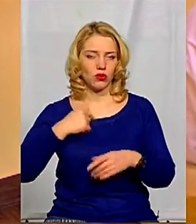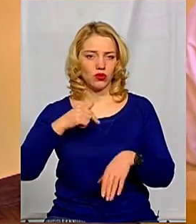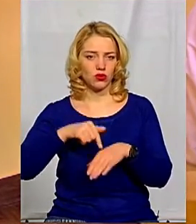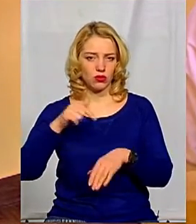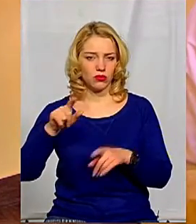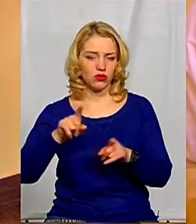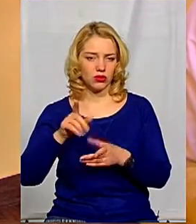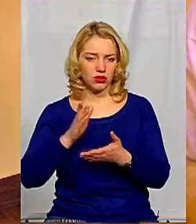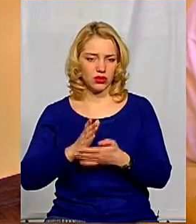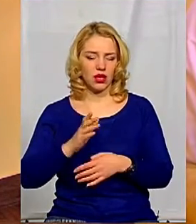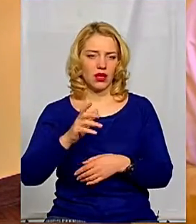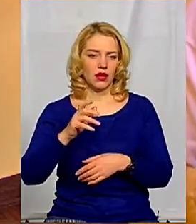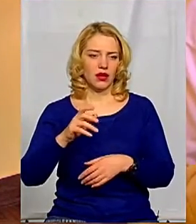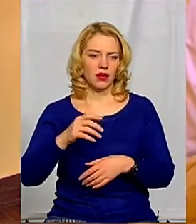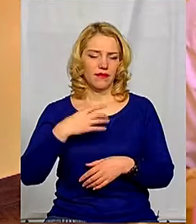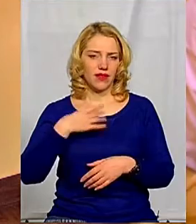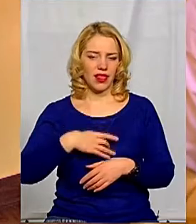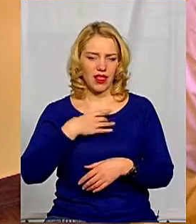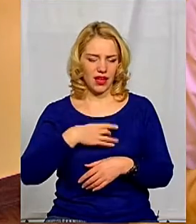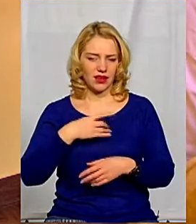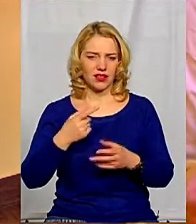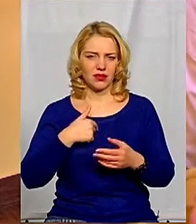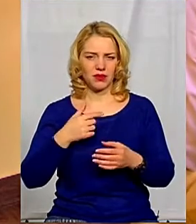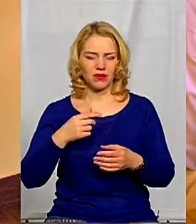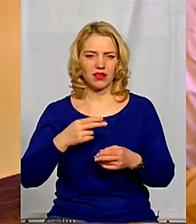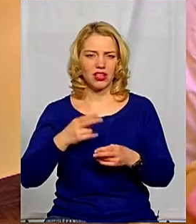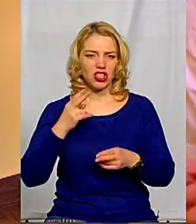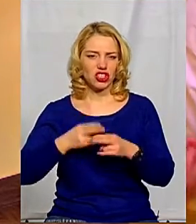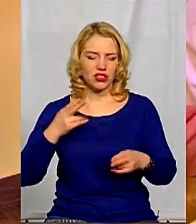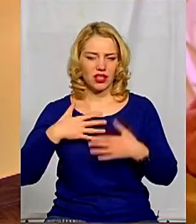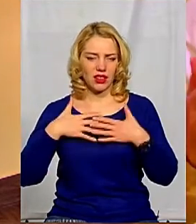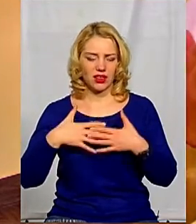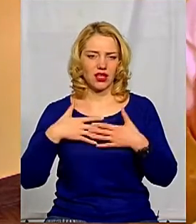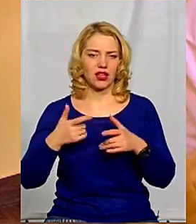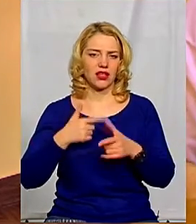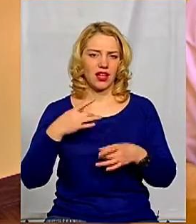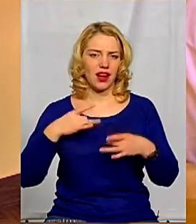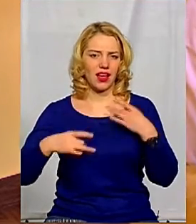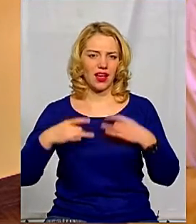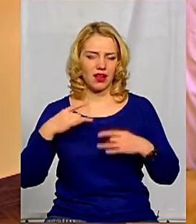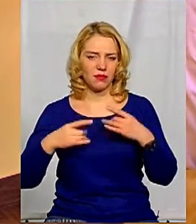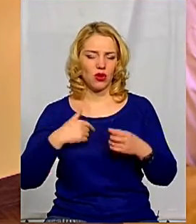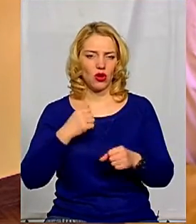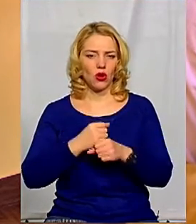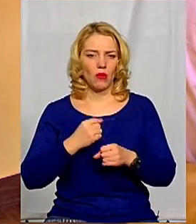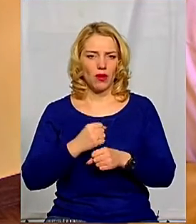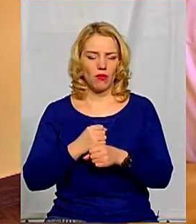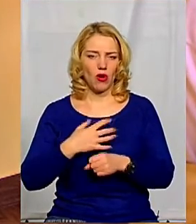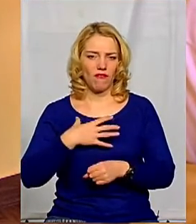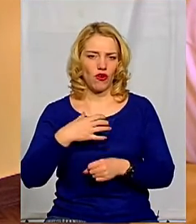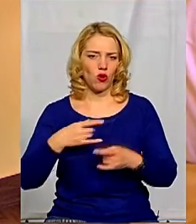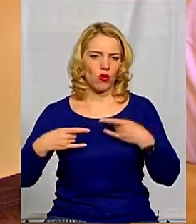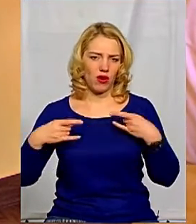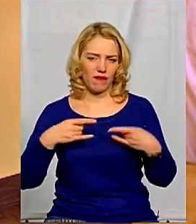я чую, що є в пацієнта в легенях якесь жорстке дихання чи хрипи, робимо флюорографію,